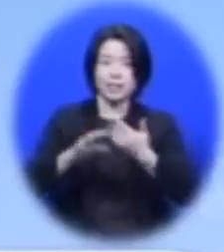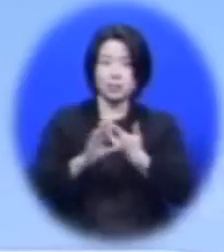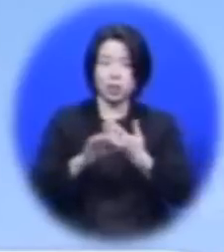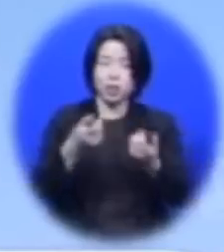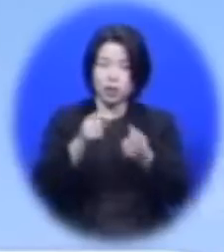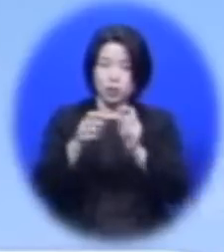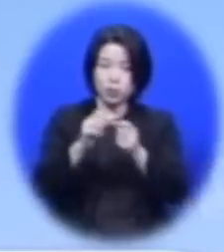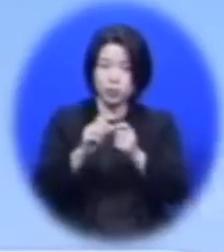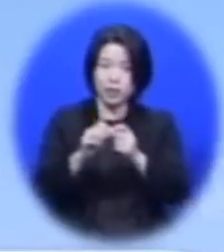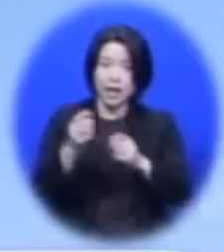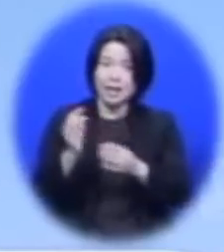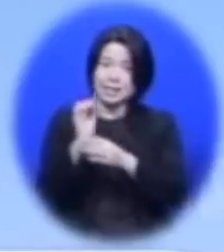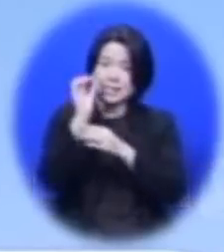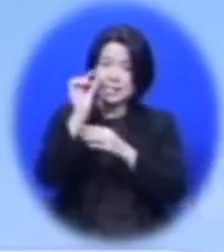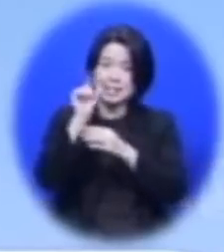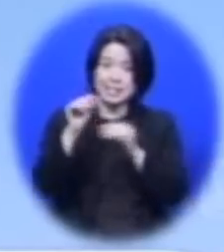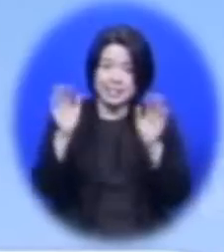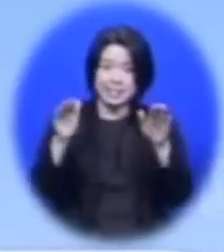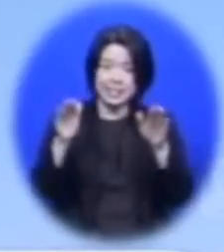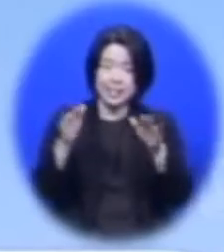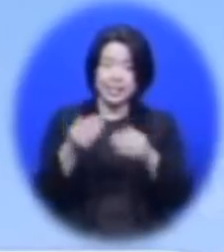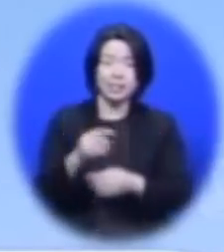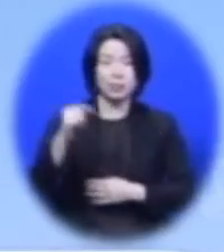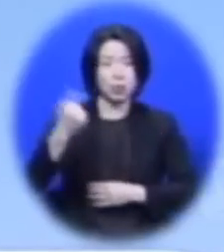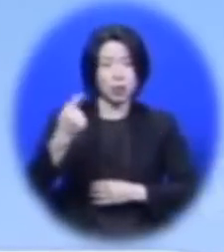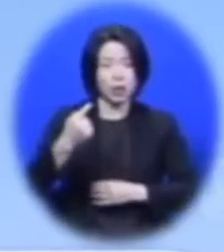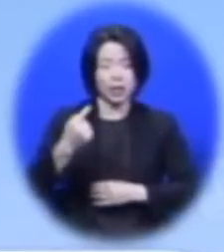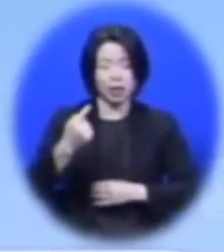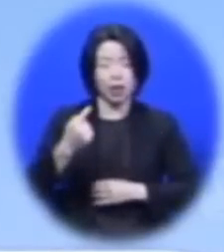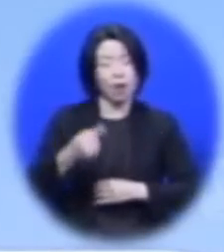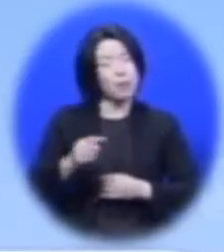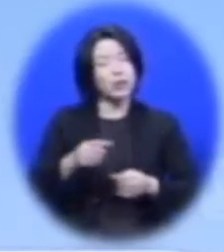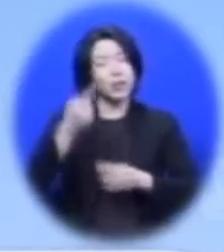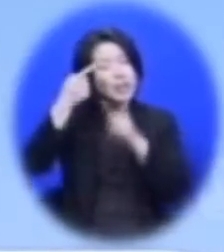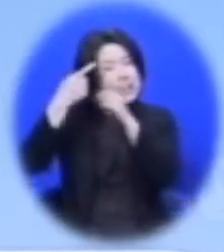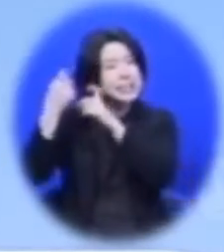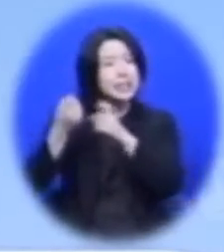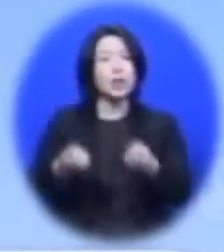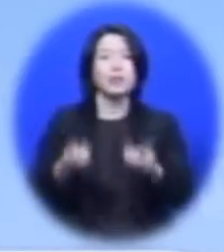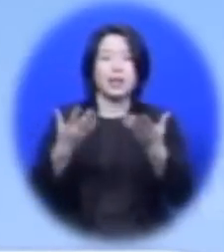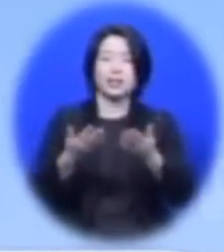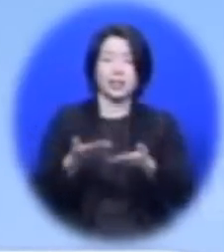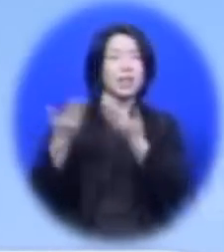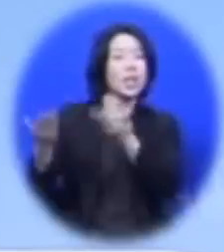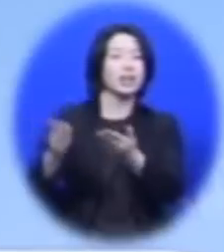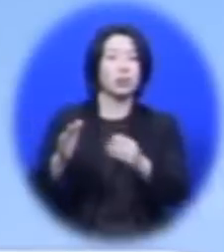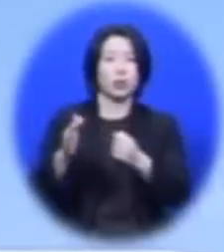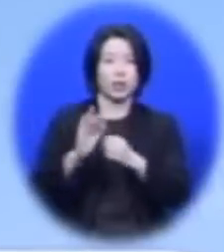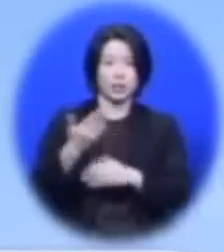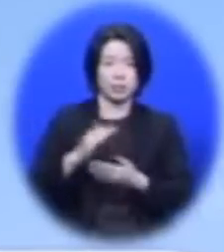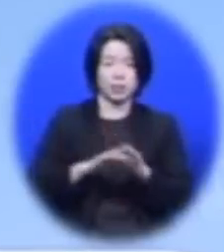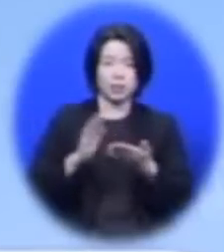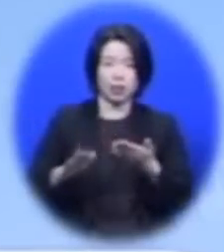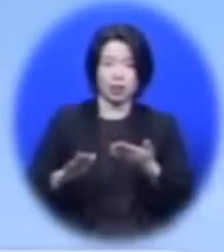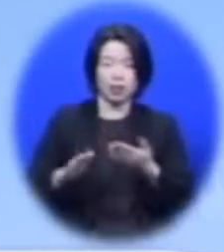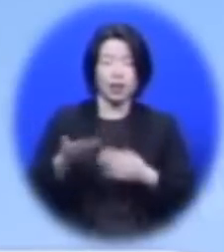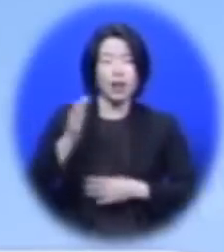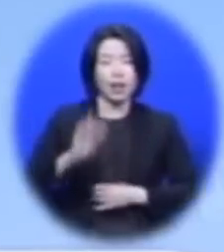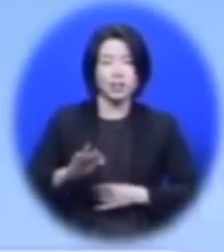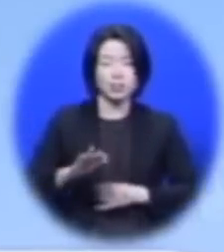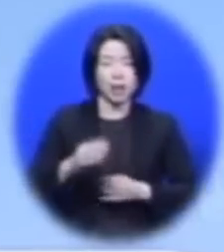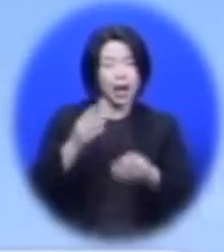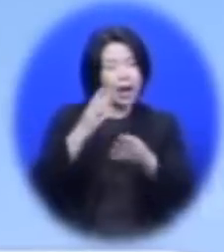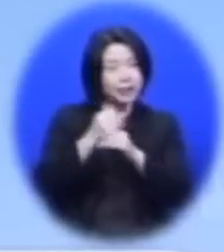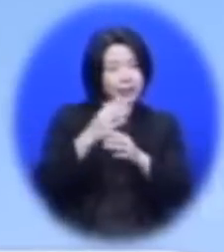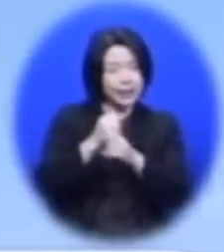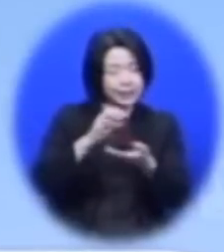하여튼 뭔가 100일 기념을 해줘야 된다네요. 그런데 이 날짜를 따져서 100일이 되는